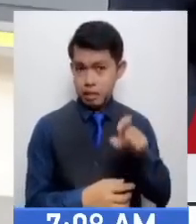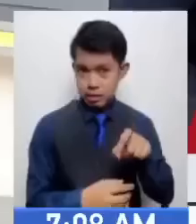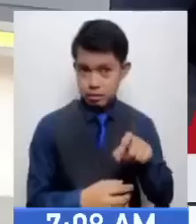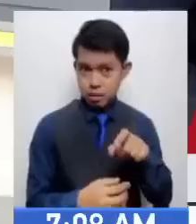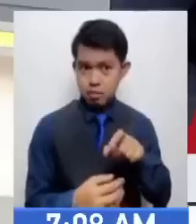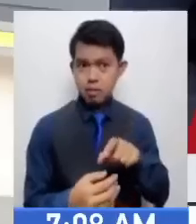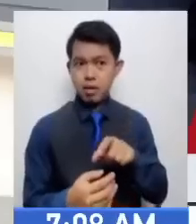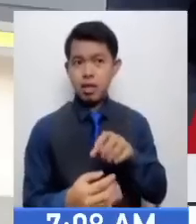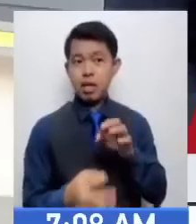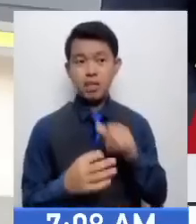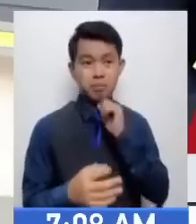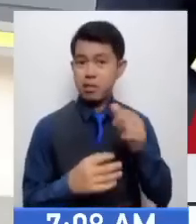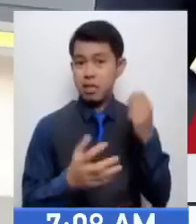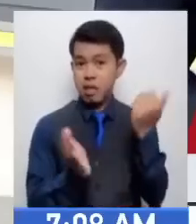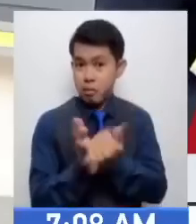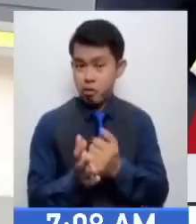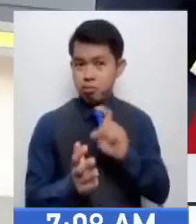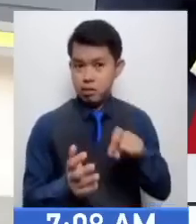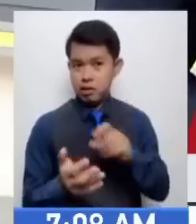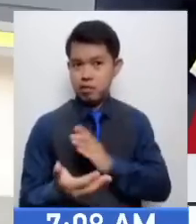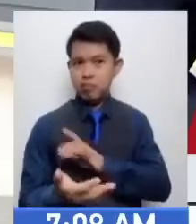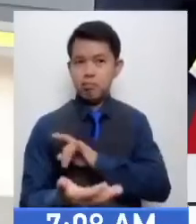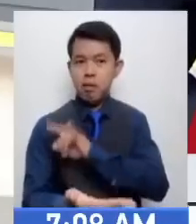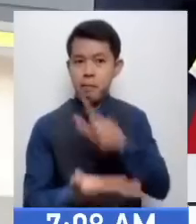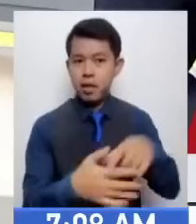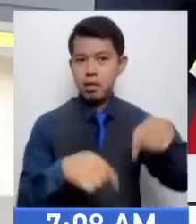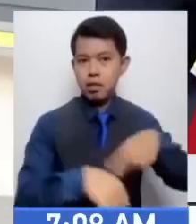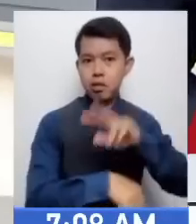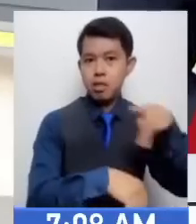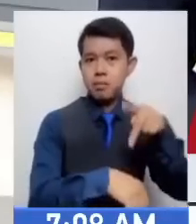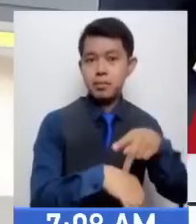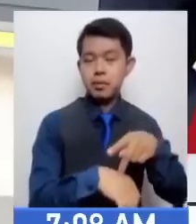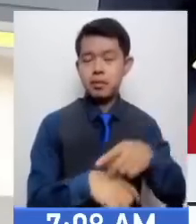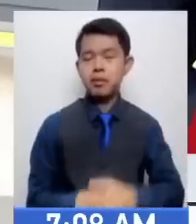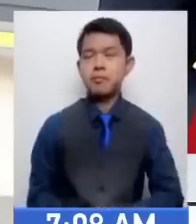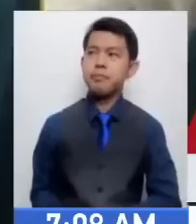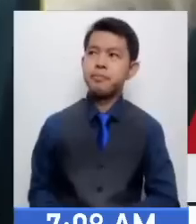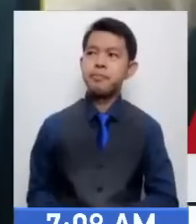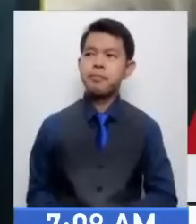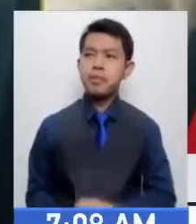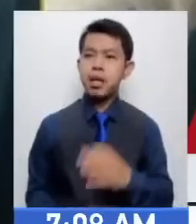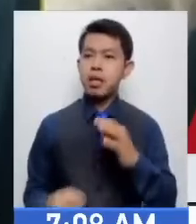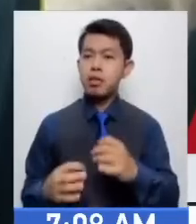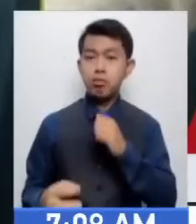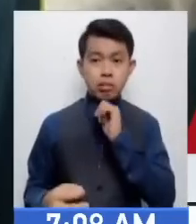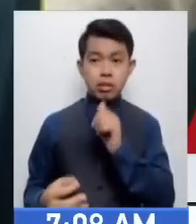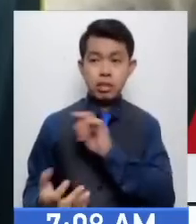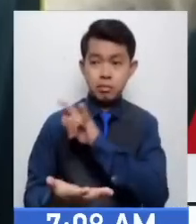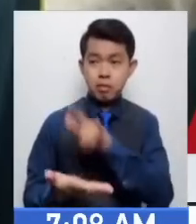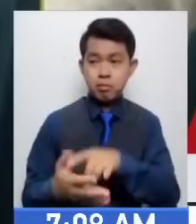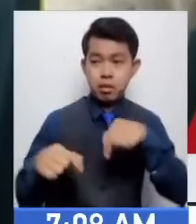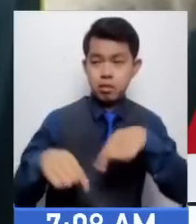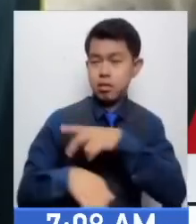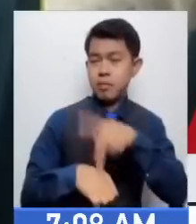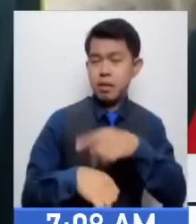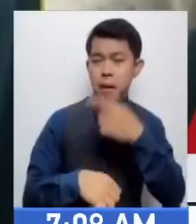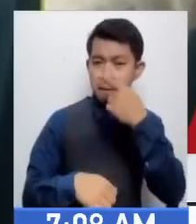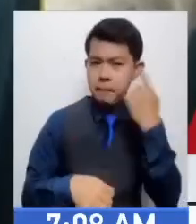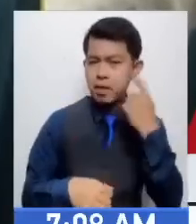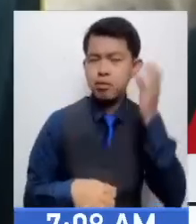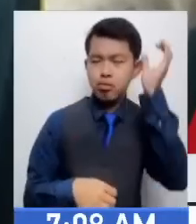pinayagan? Well, ito pong hindi niya po pag-uwi ay dahil po sa considerations